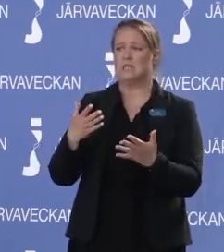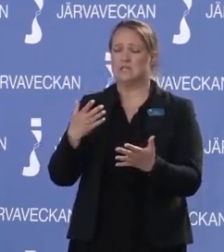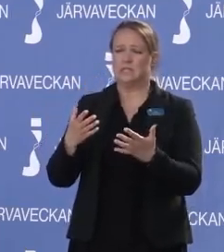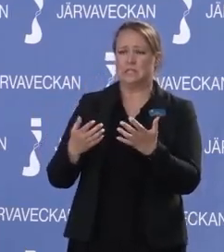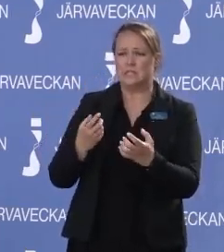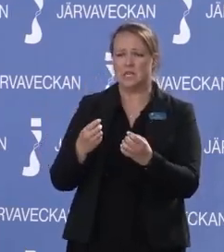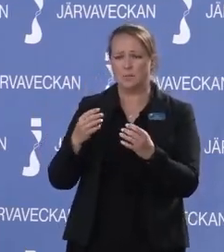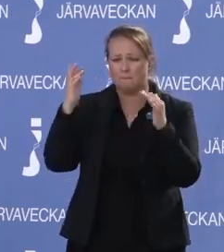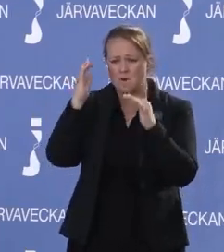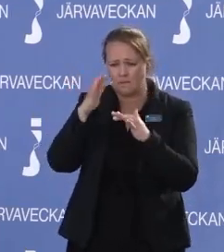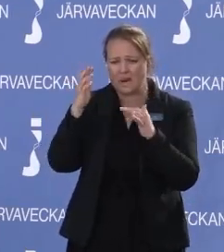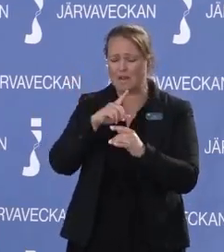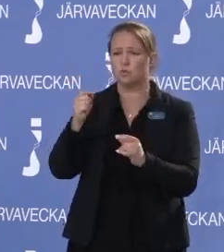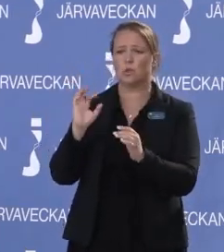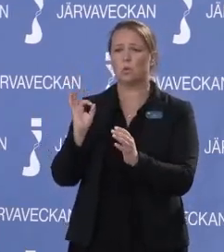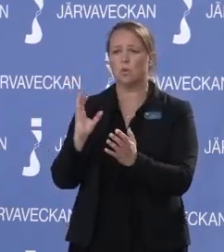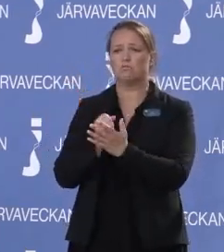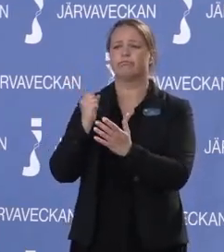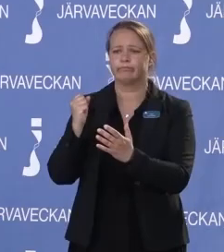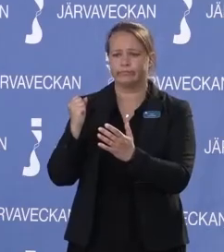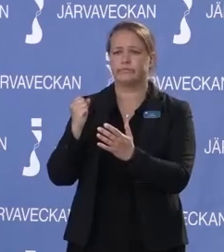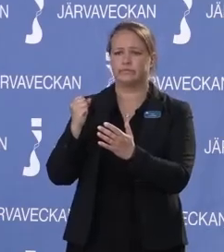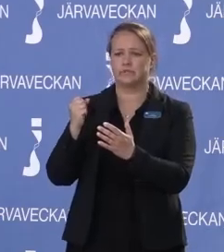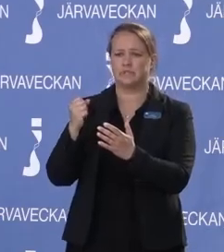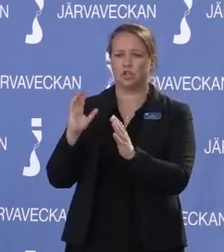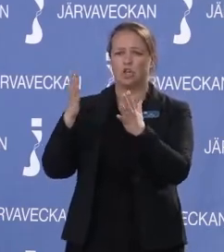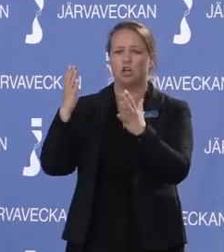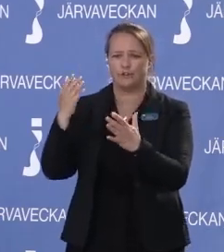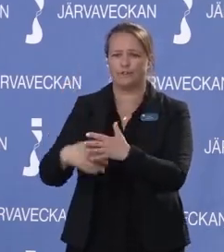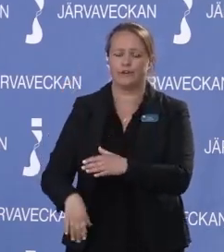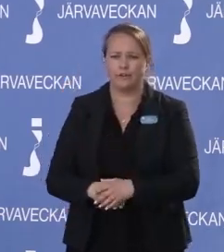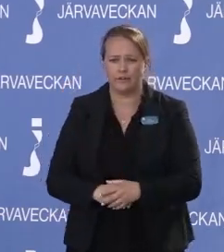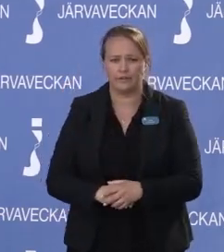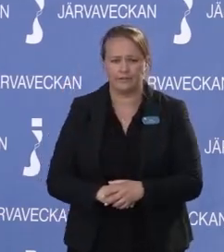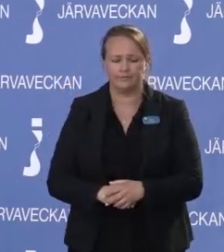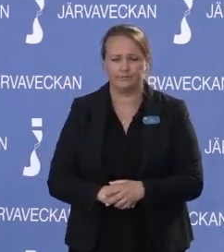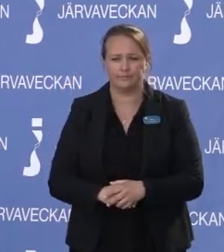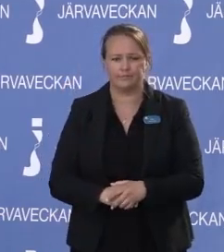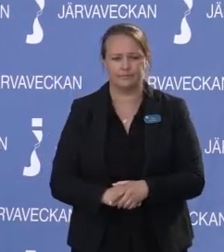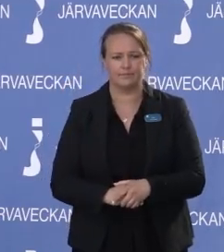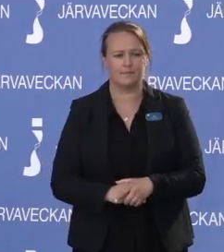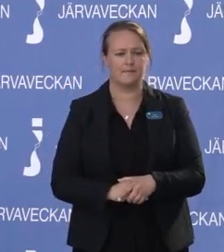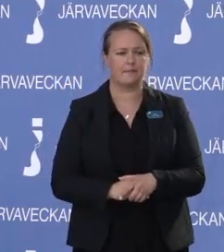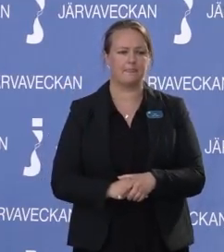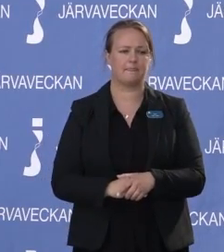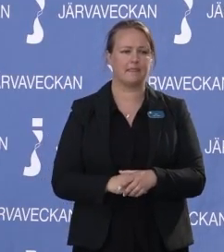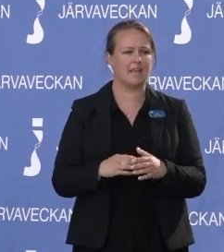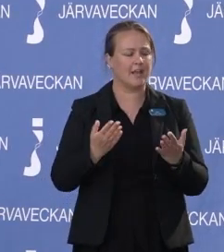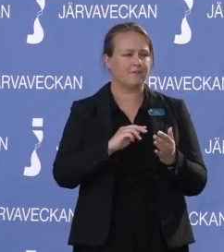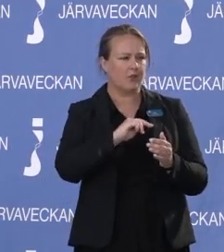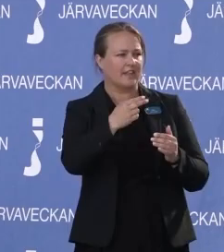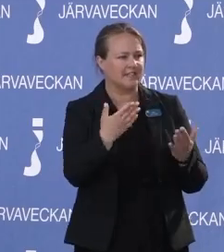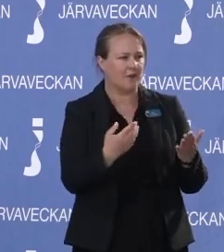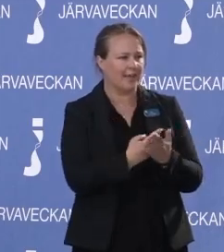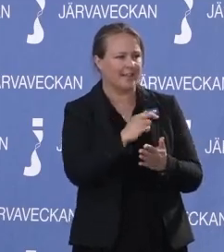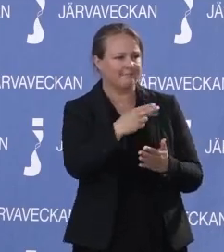man har lyckats ta sig ur det. Och det brukar folk gilla att läsa. Vad har ni på gång närmast då? Ja,